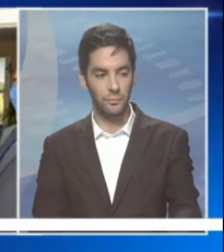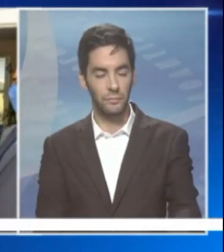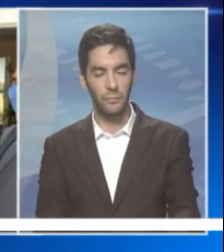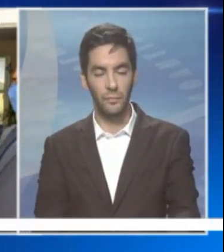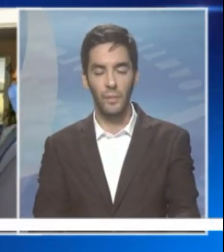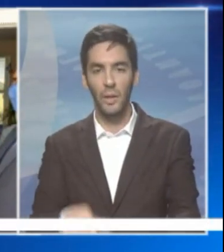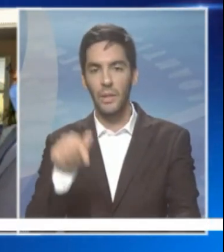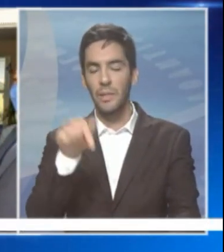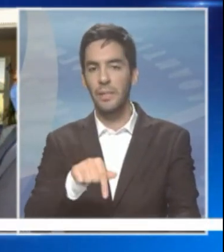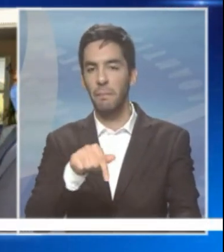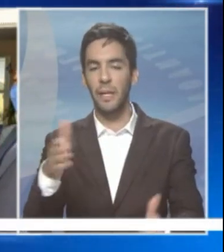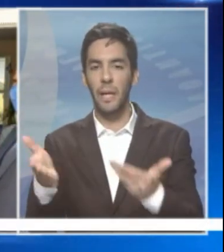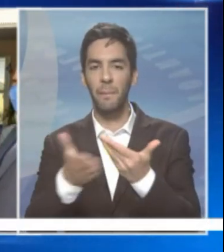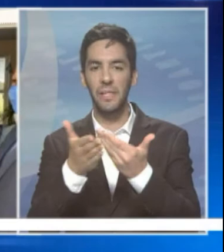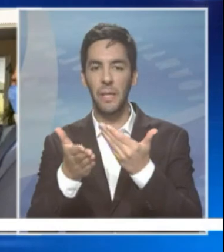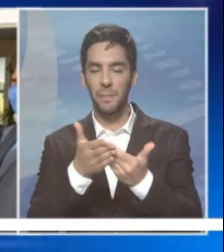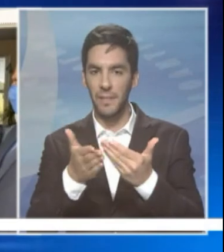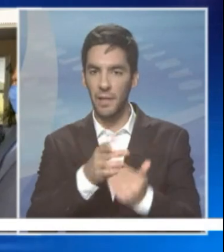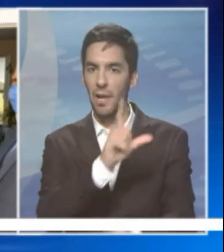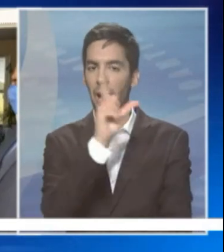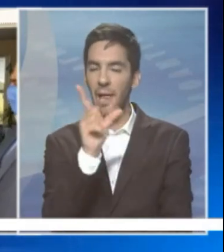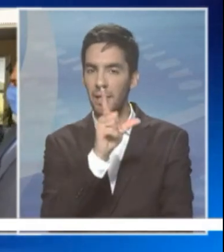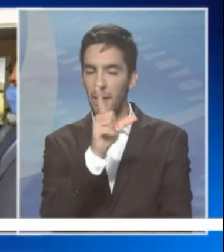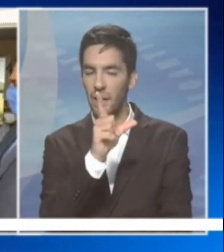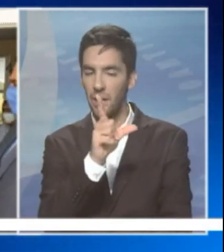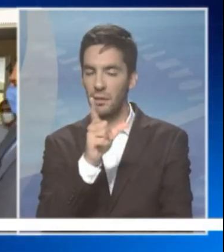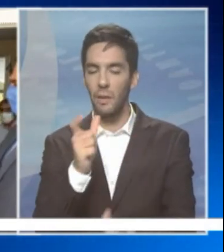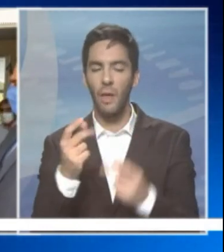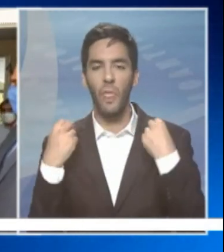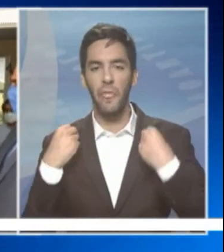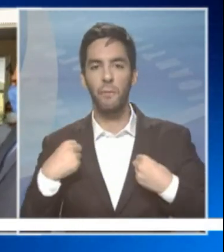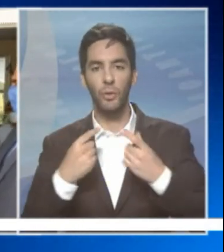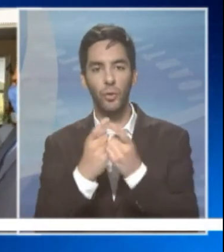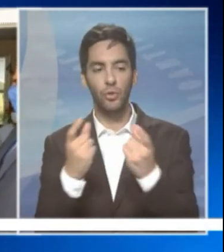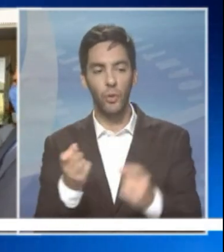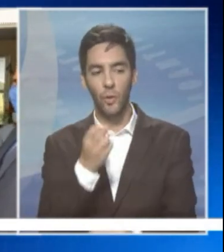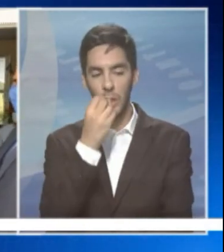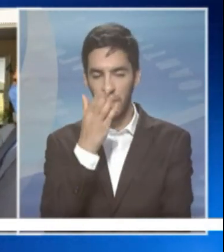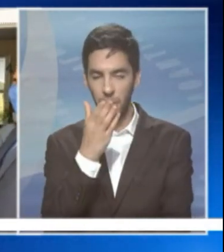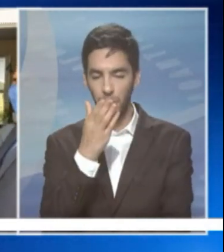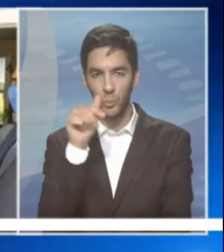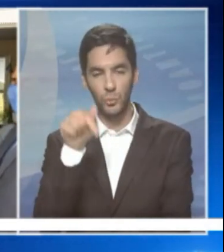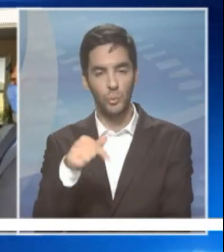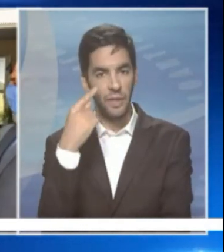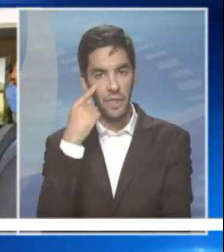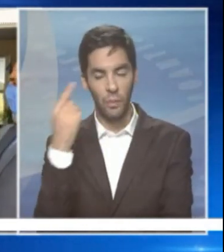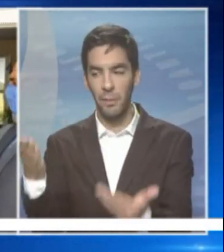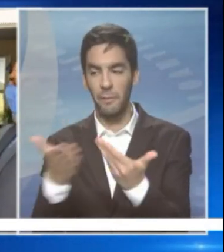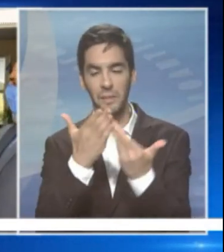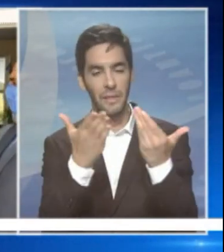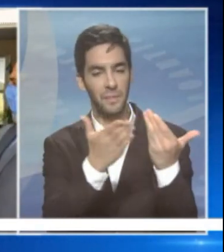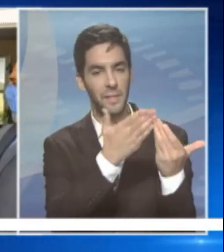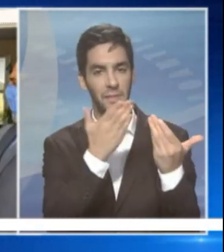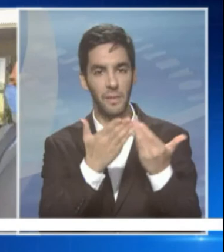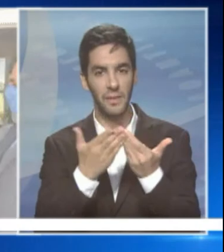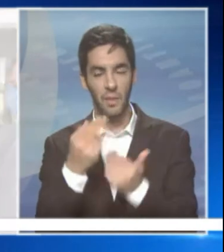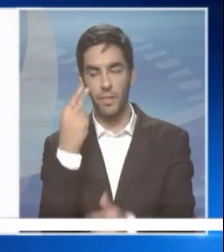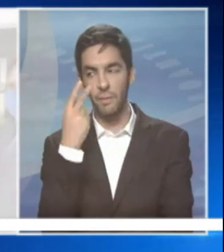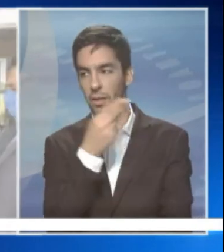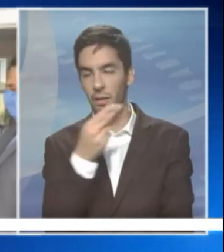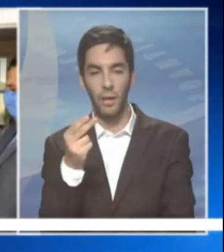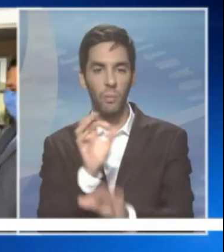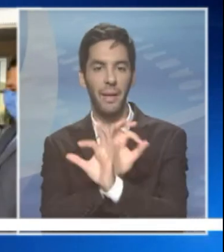της Αραδίπου, όπως θα επισκεφθώ στη συνέχεια και άλλα σχολεία, προκειμένου να διαπιστώσουμε την